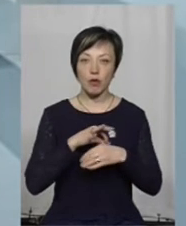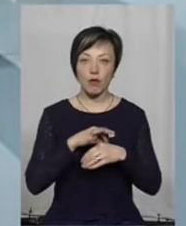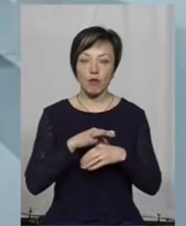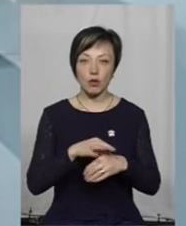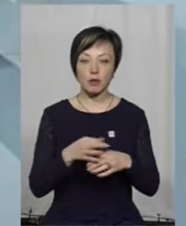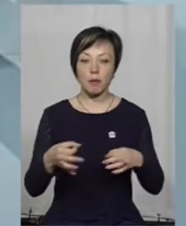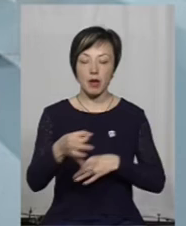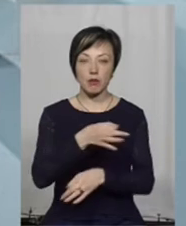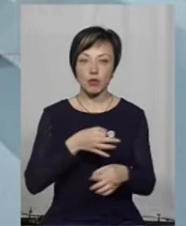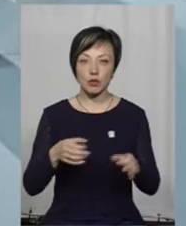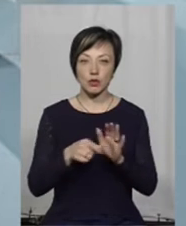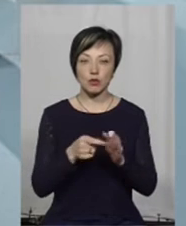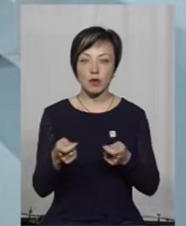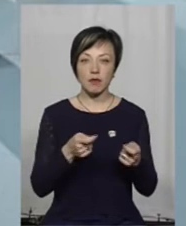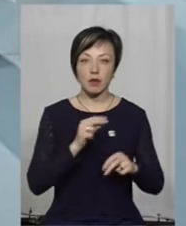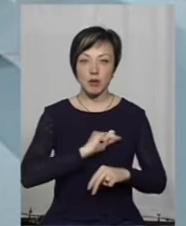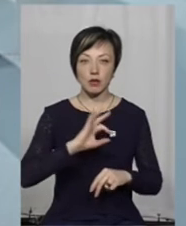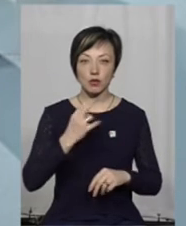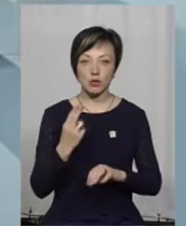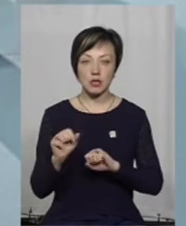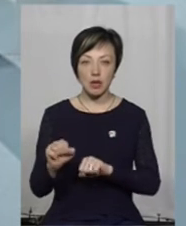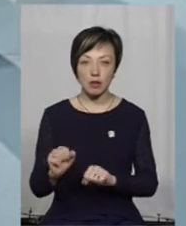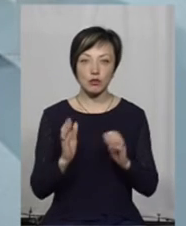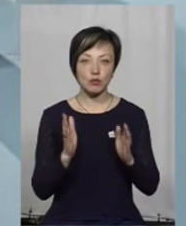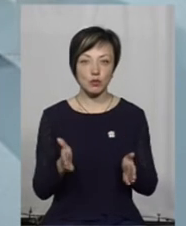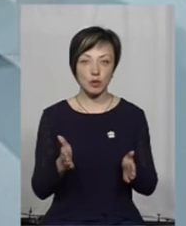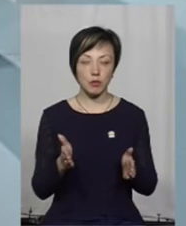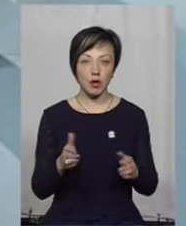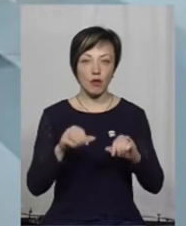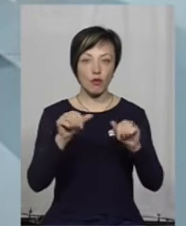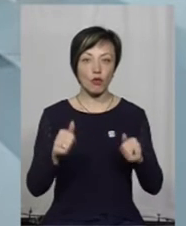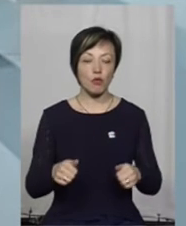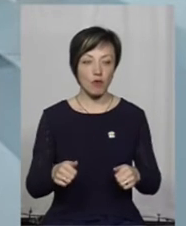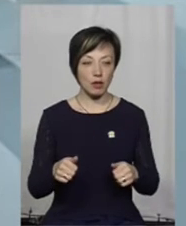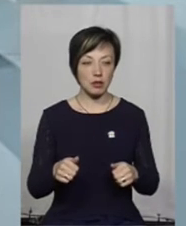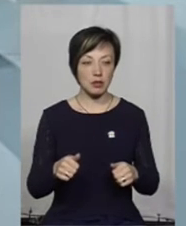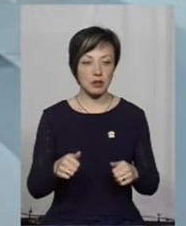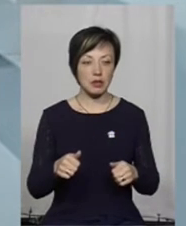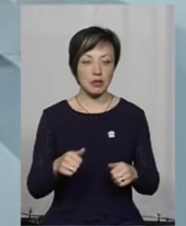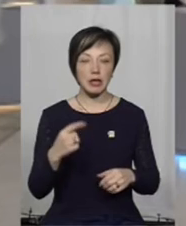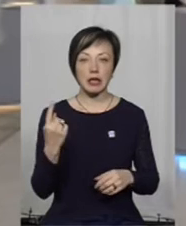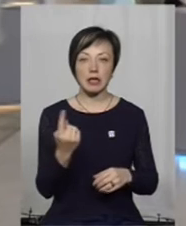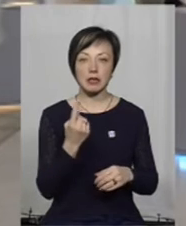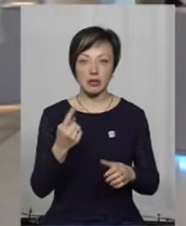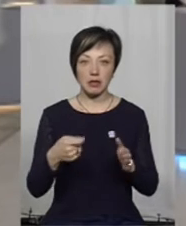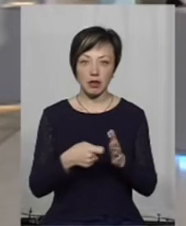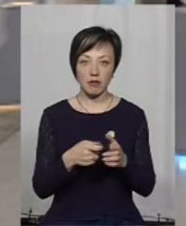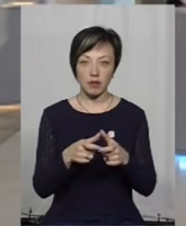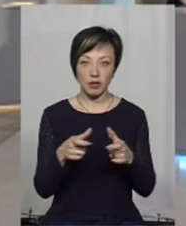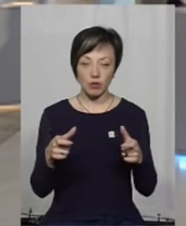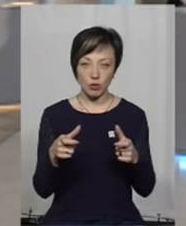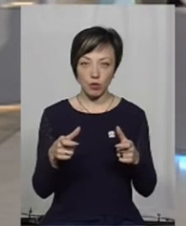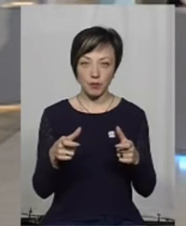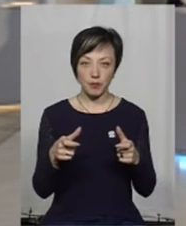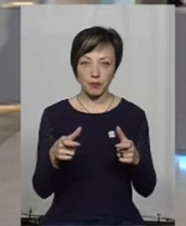проводити перемовини з управлінням праці соціального захисту. Ми будемо формувати єдиний квиток, ну, макет